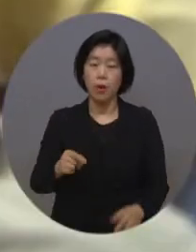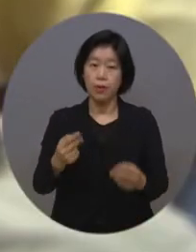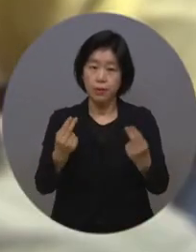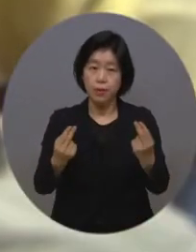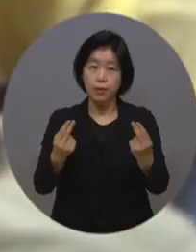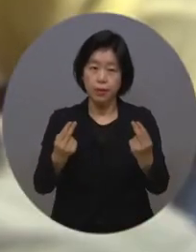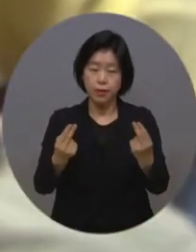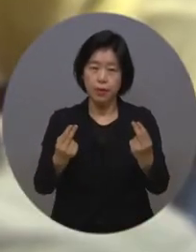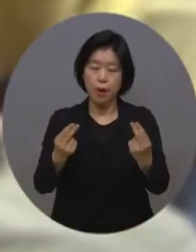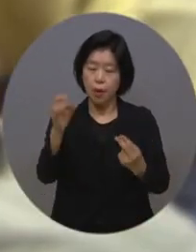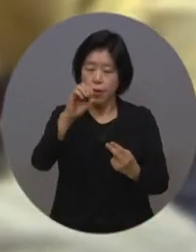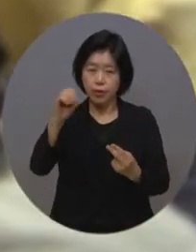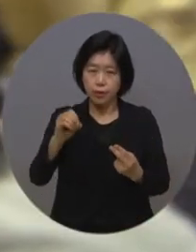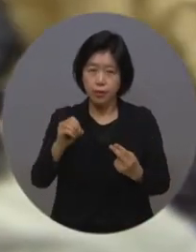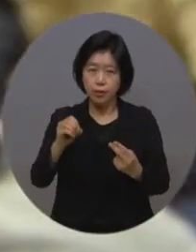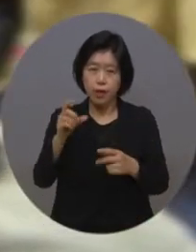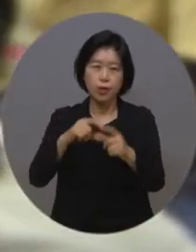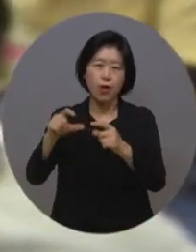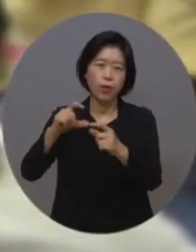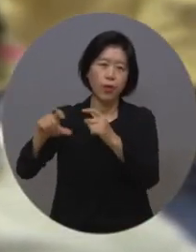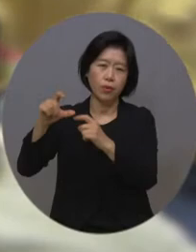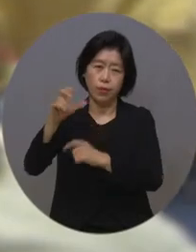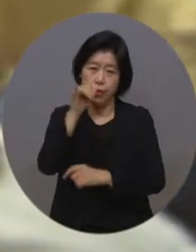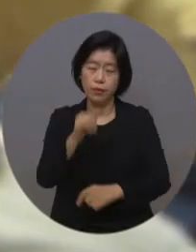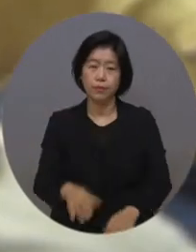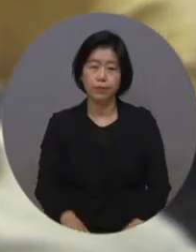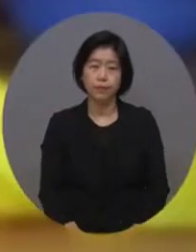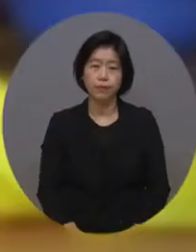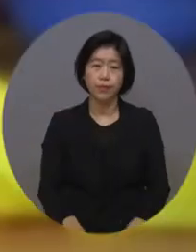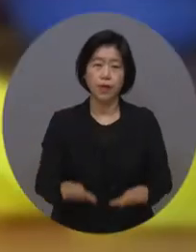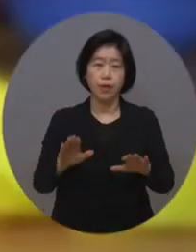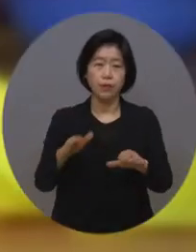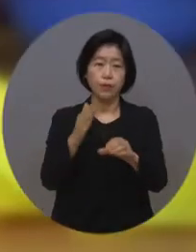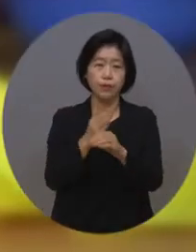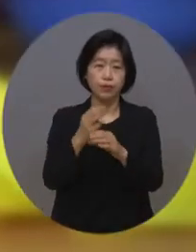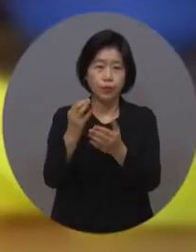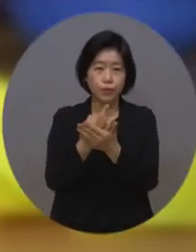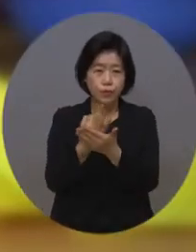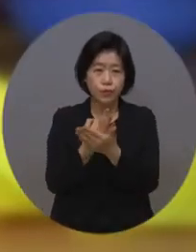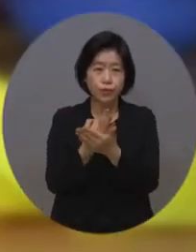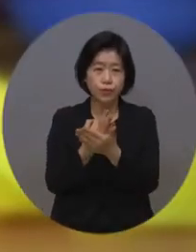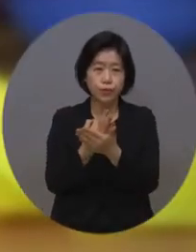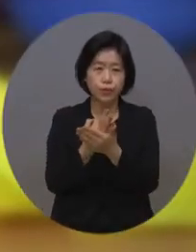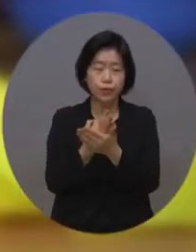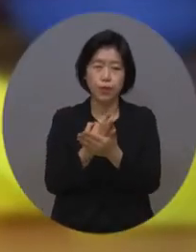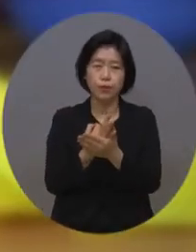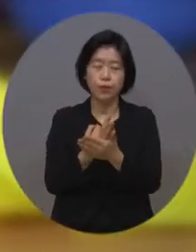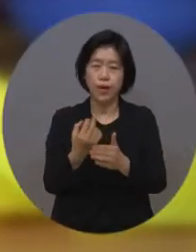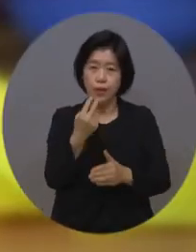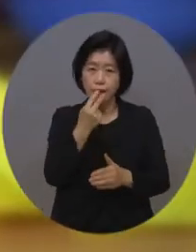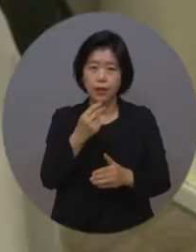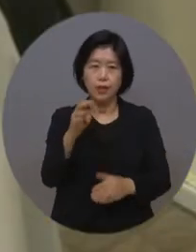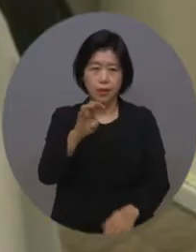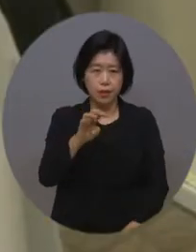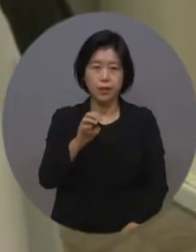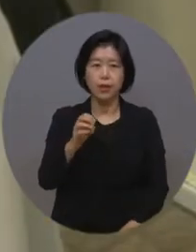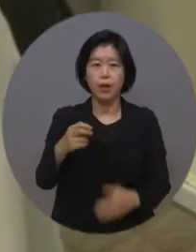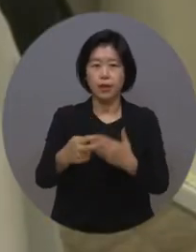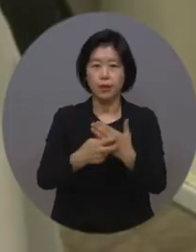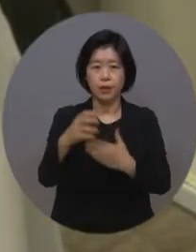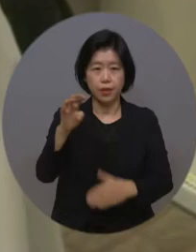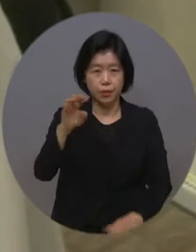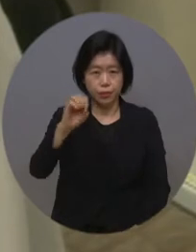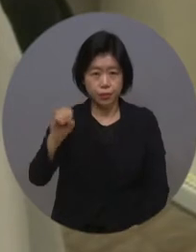일정 비율을 적용합니다. 기준 중위소득 대비 생계급여는 30%, 의료급여는 40%,